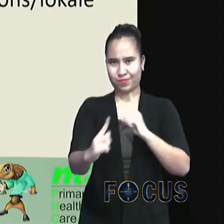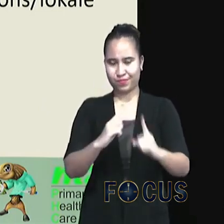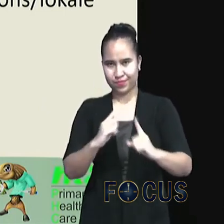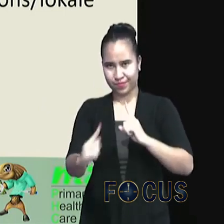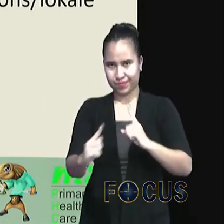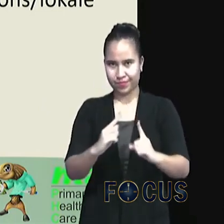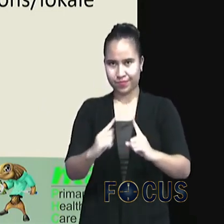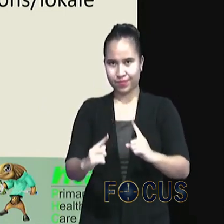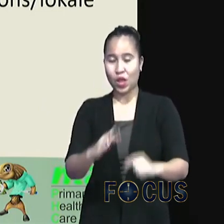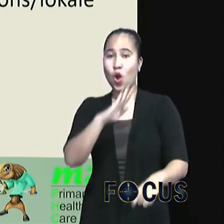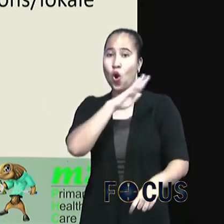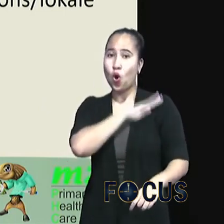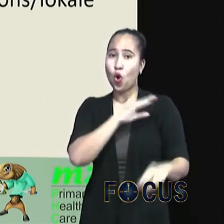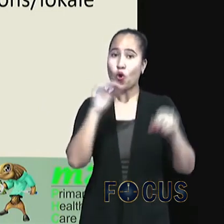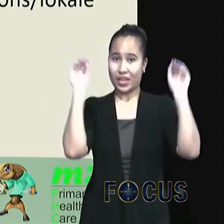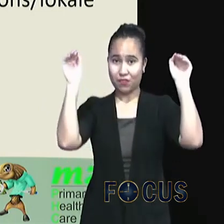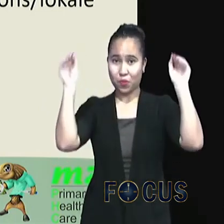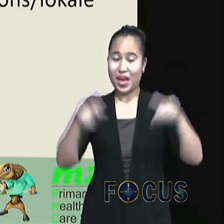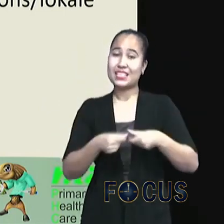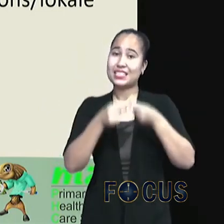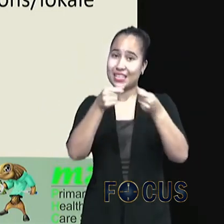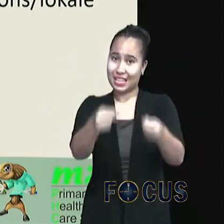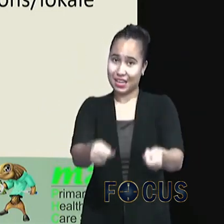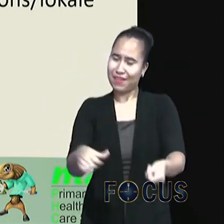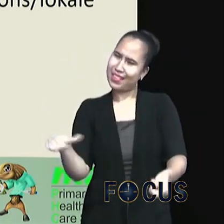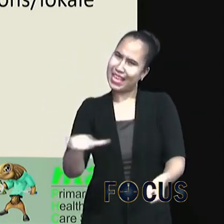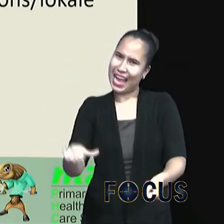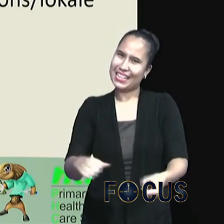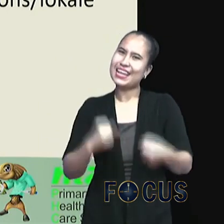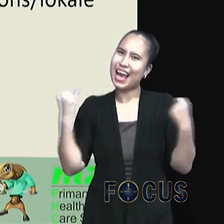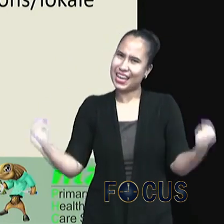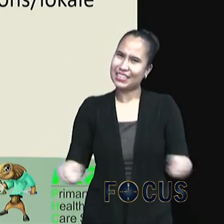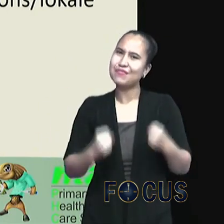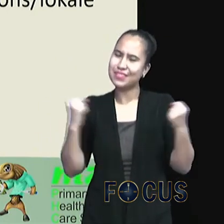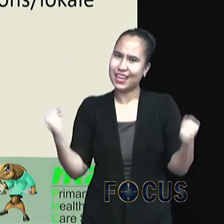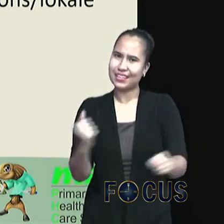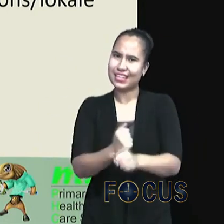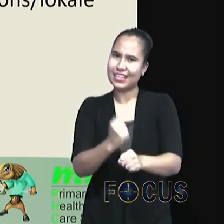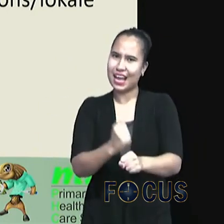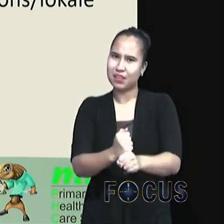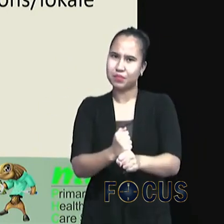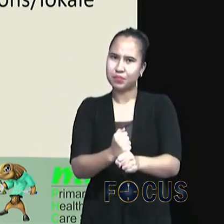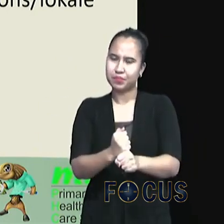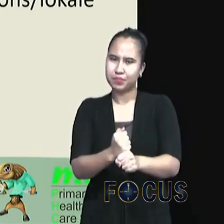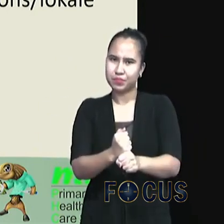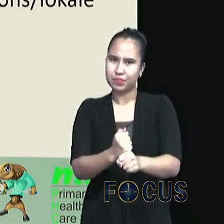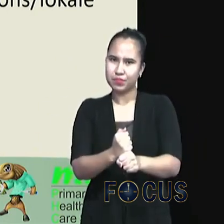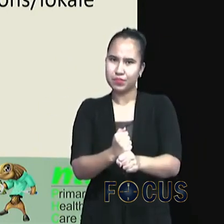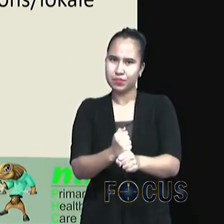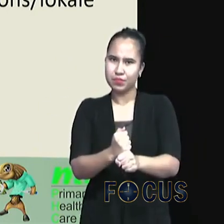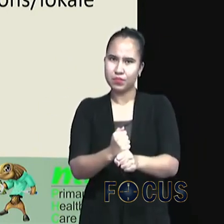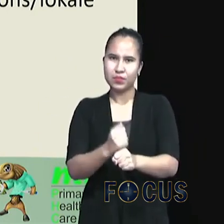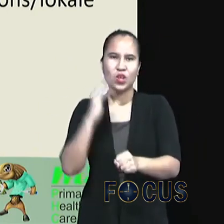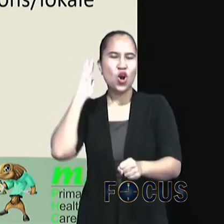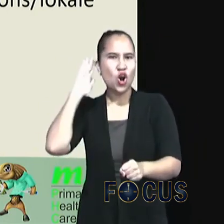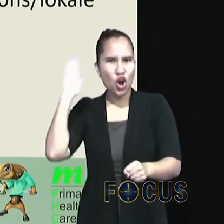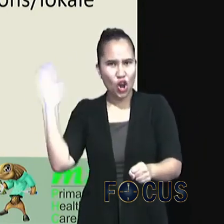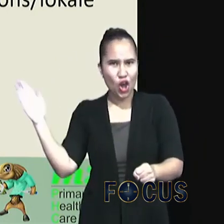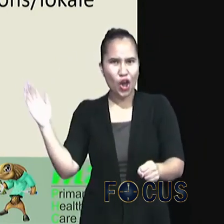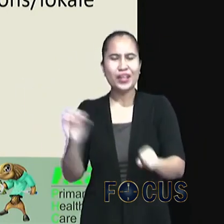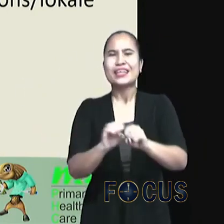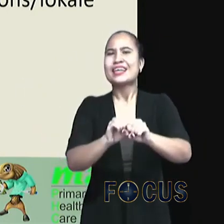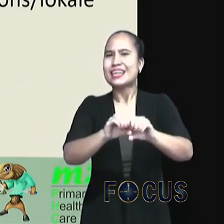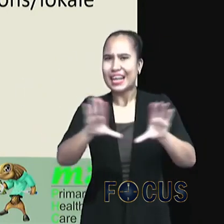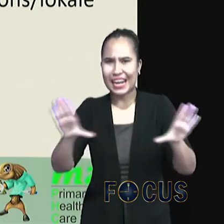we voorlichtings- en andere activiteiten uitgevoerd. Audio commercials, maar ook